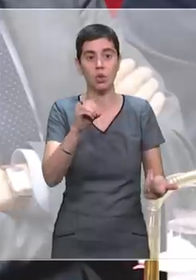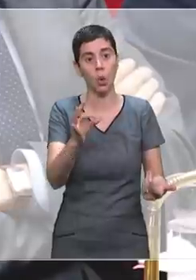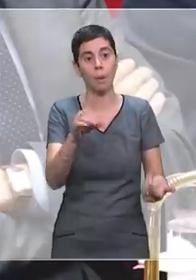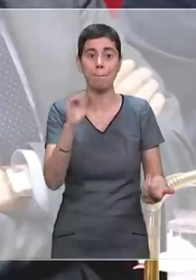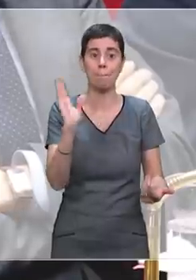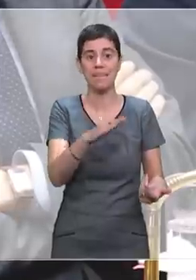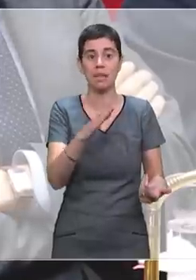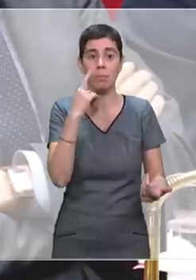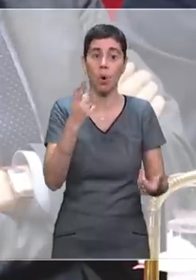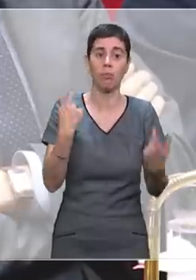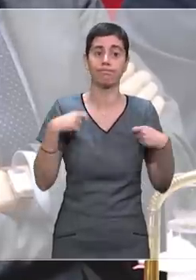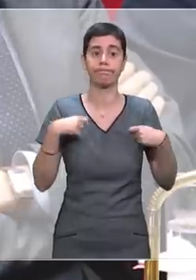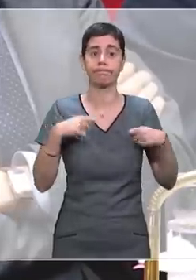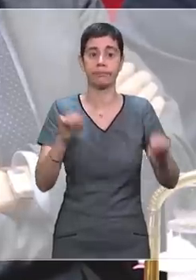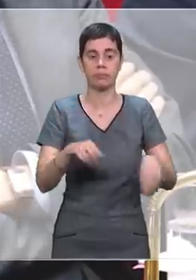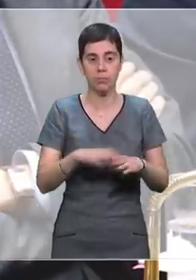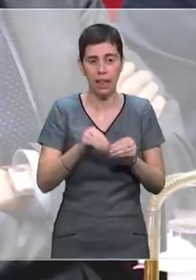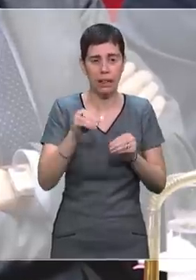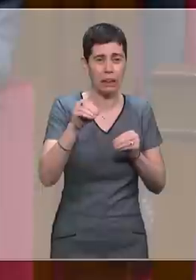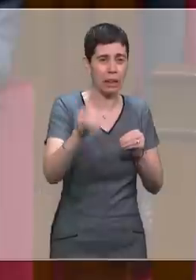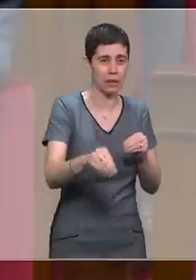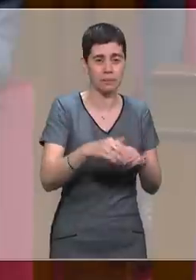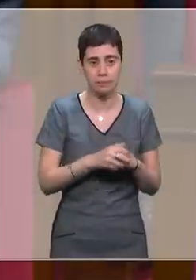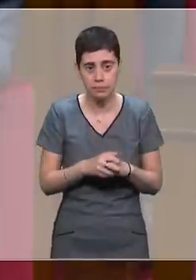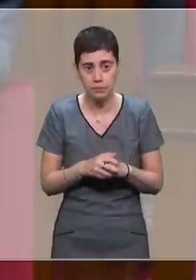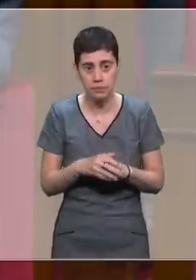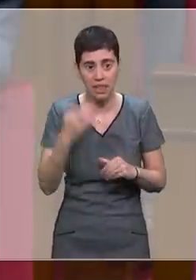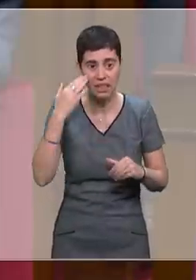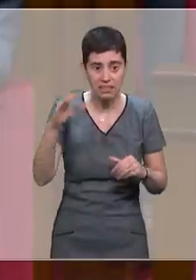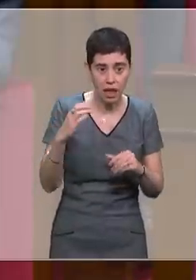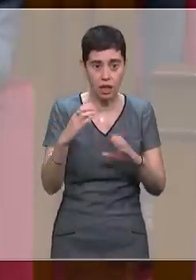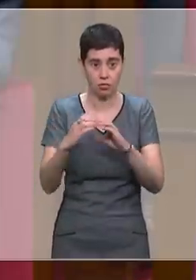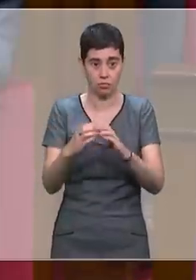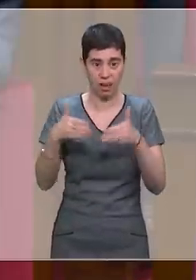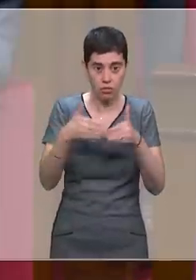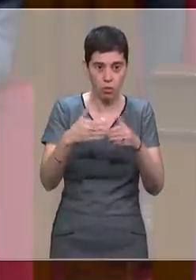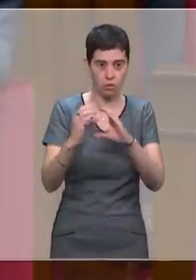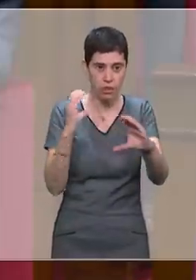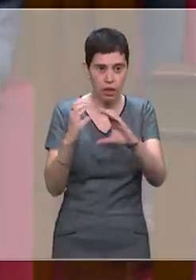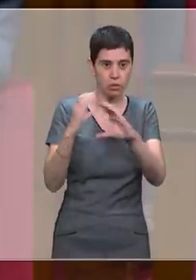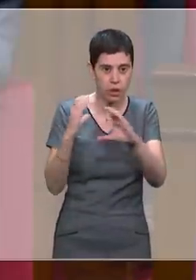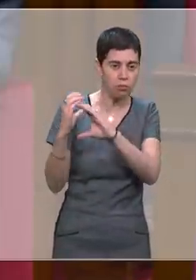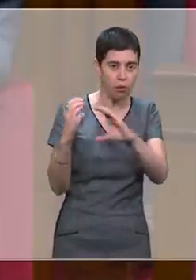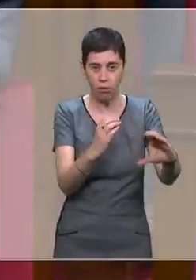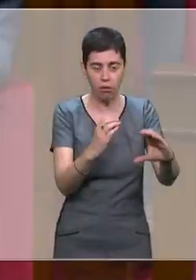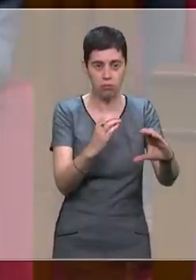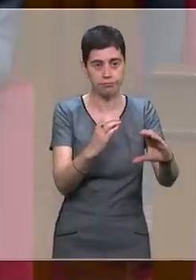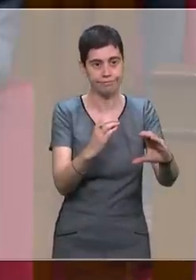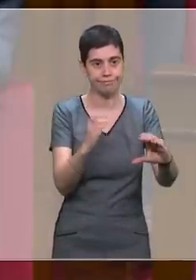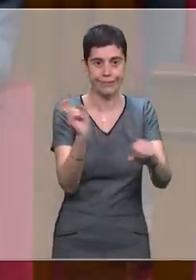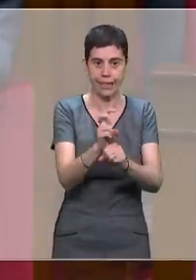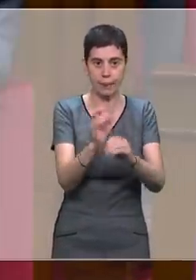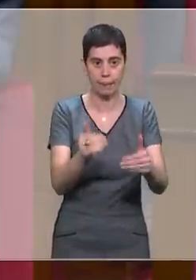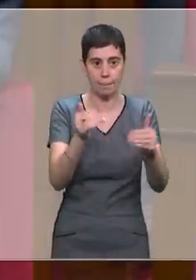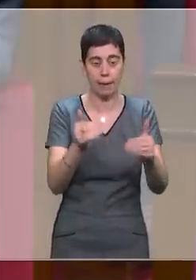différé. Les monopoles et l'économie des containers résistent, comme toujours. Cet épisode révèle